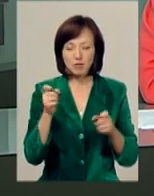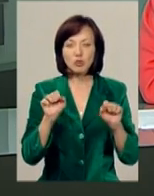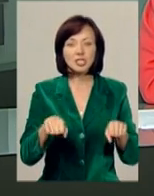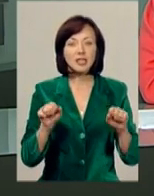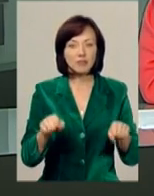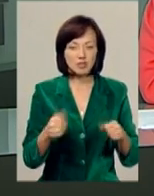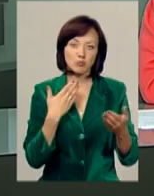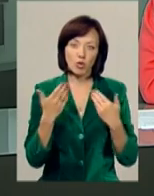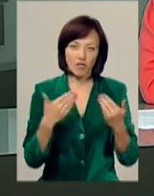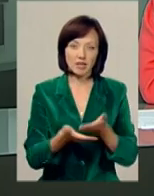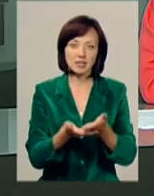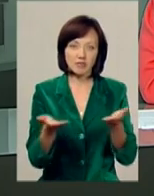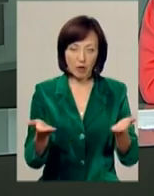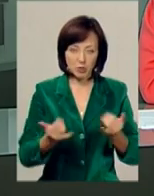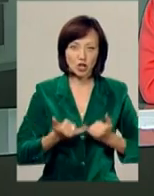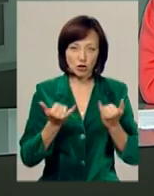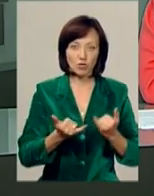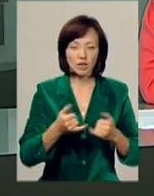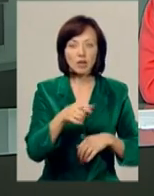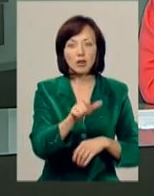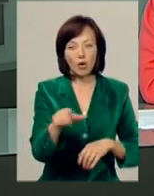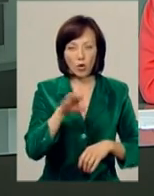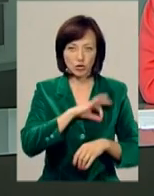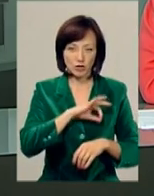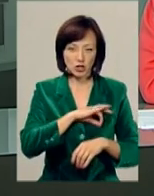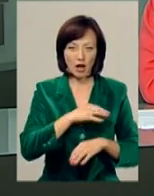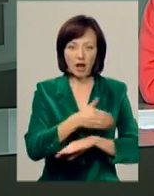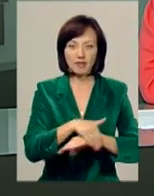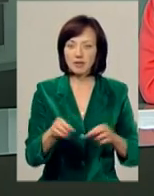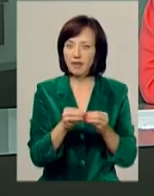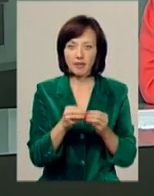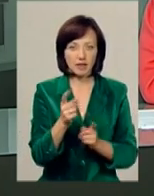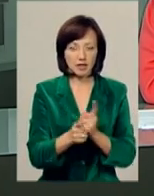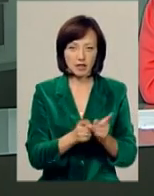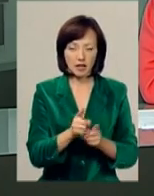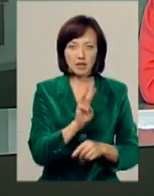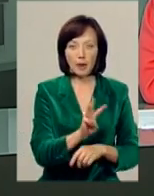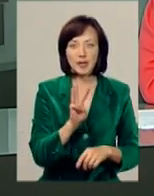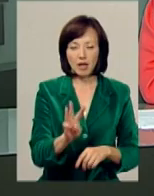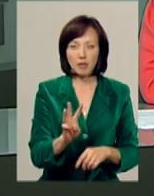можливостей спілкування із вами шановні користувачі адреса не змінилася